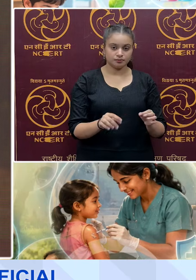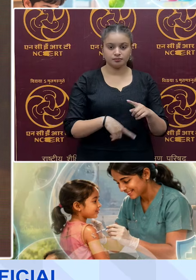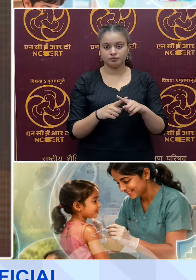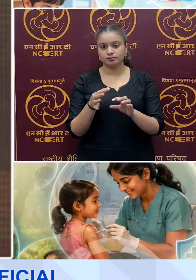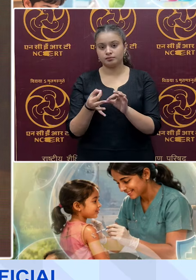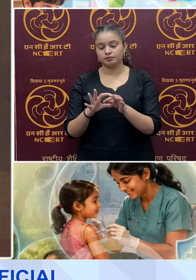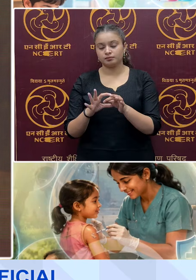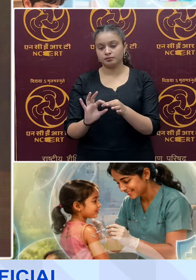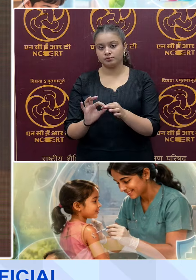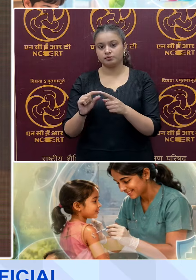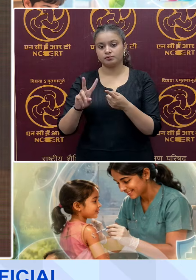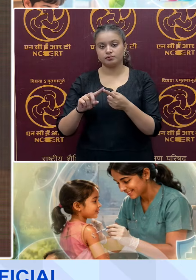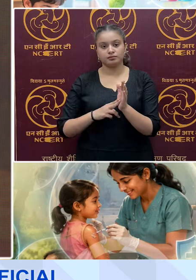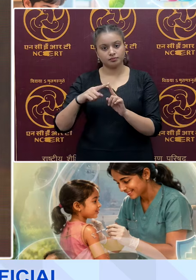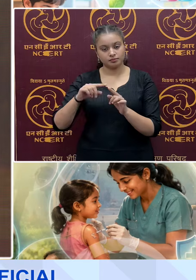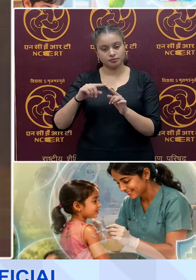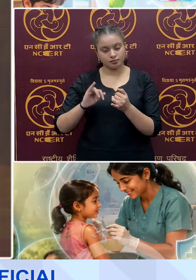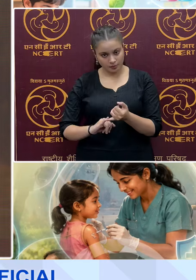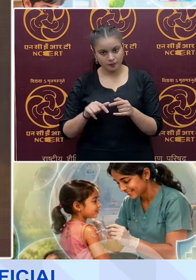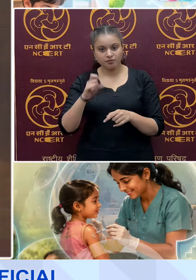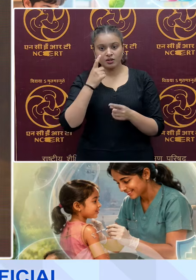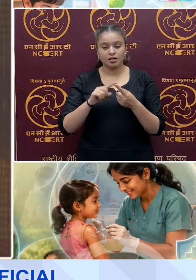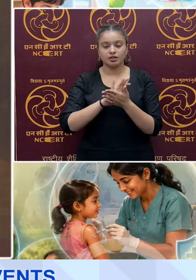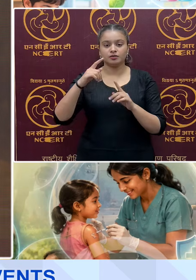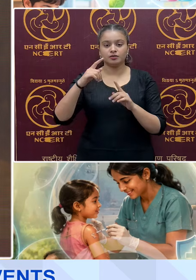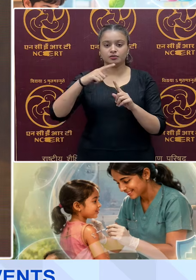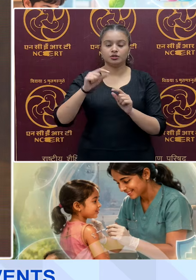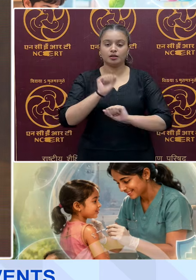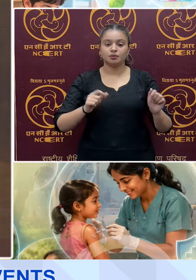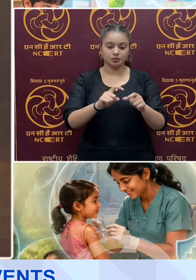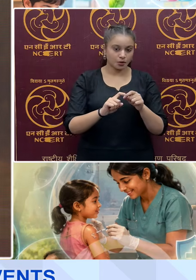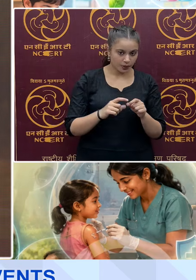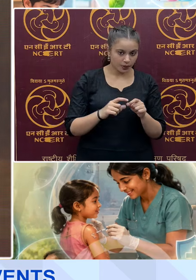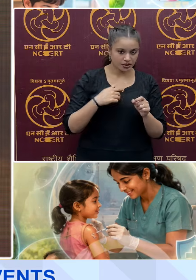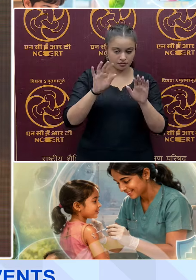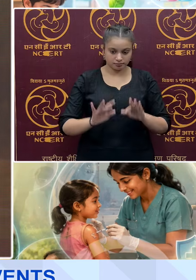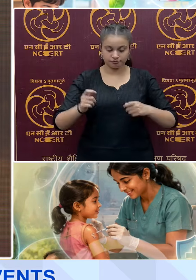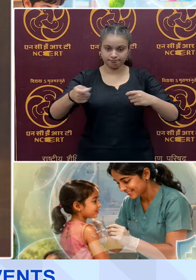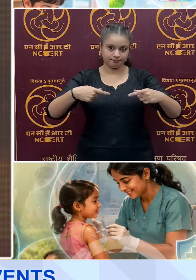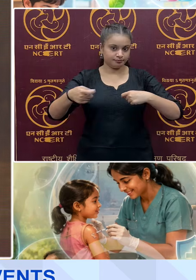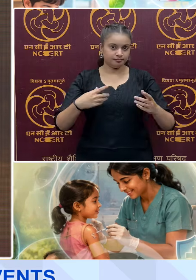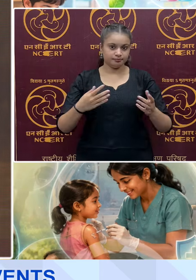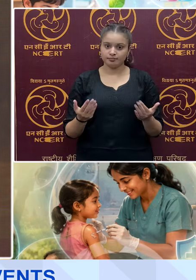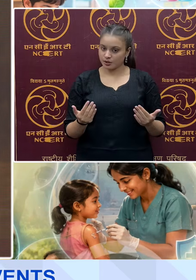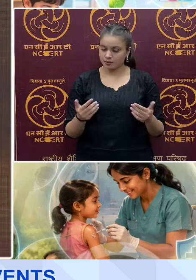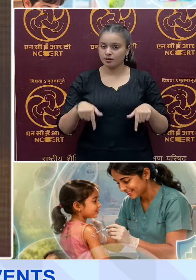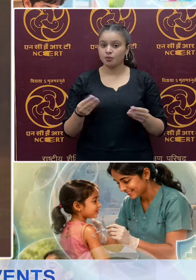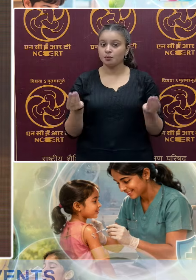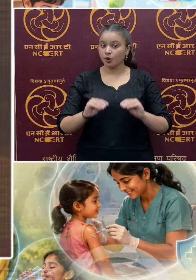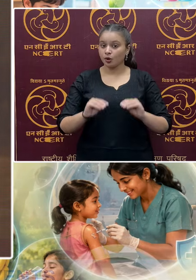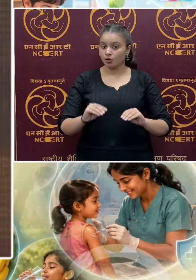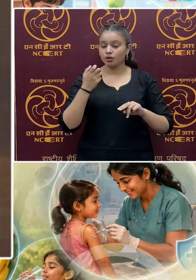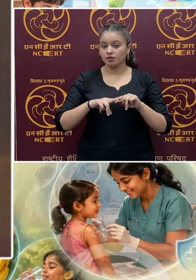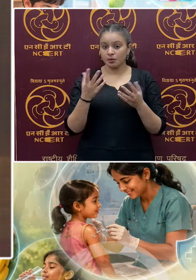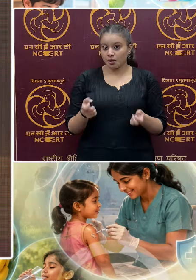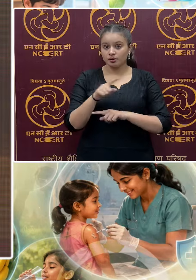Official and NCERT Events. उनके लाइव चैट बॉक्स में भी आप अपने सवाल लिखकर हम तक पहुंचा सकते हैं। And apart from that,